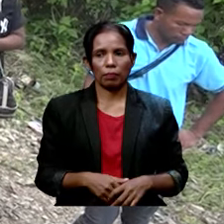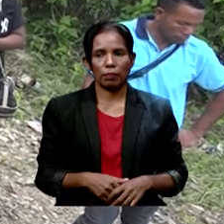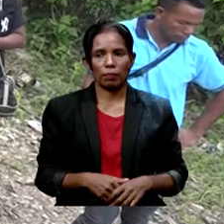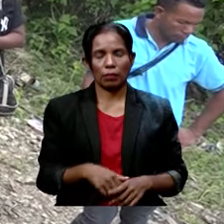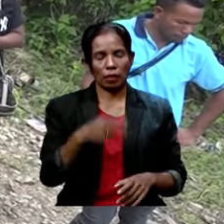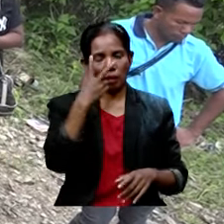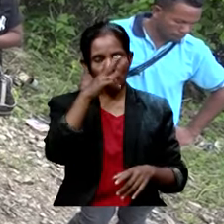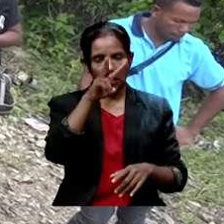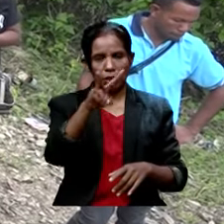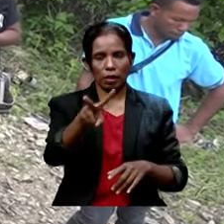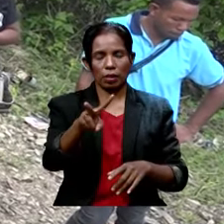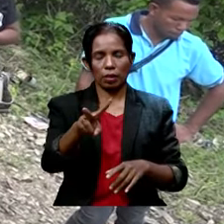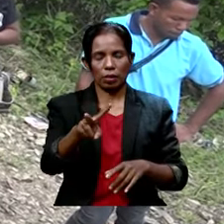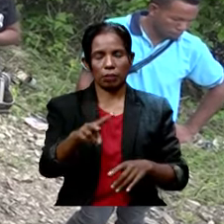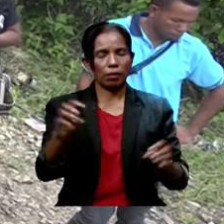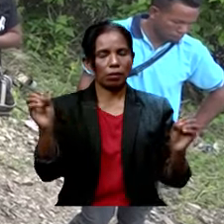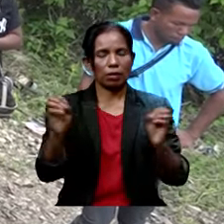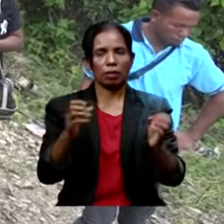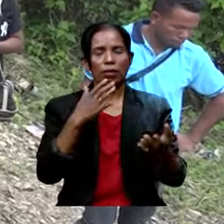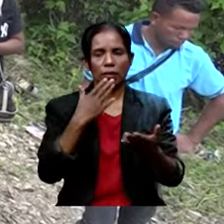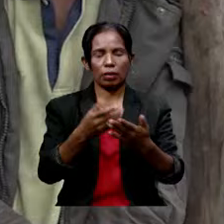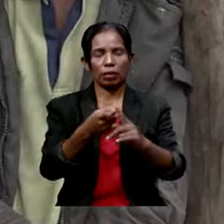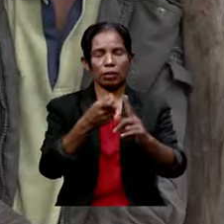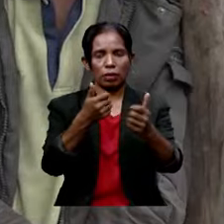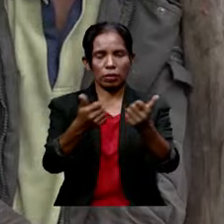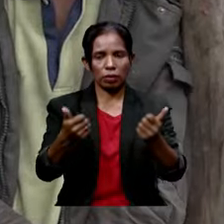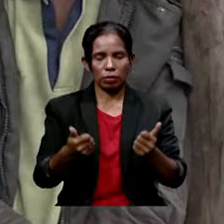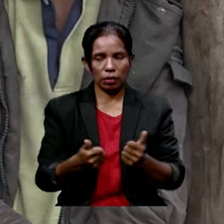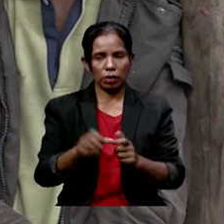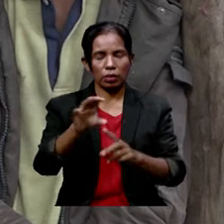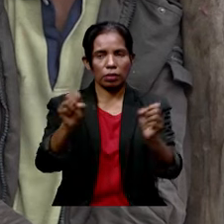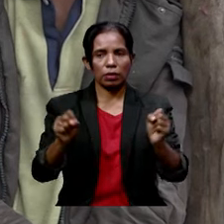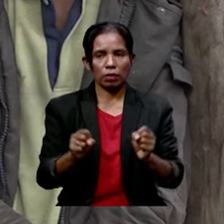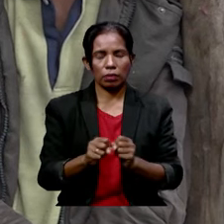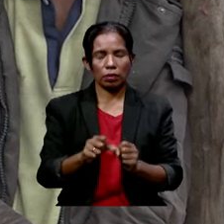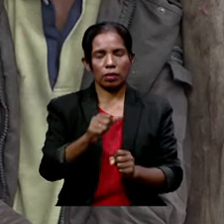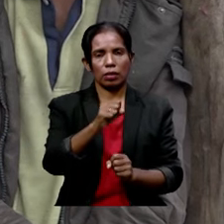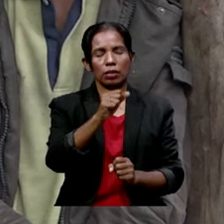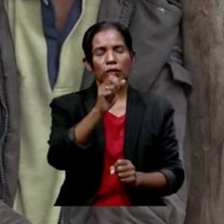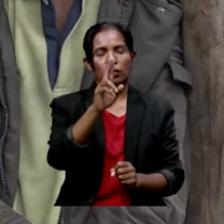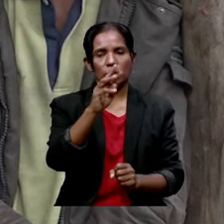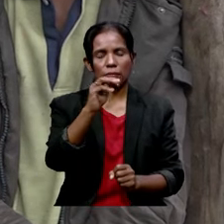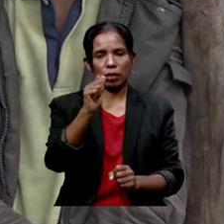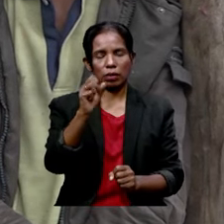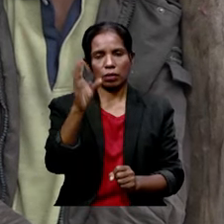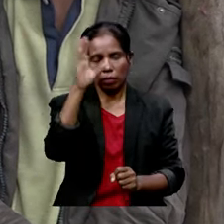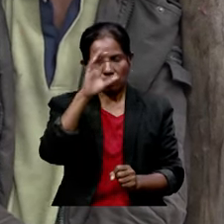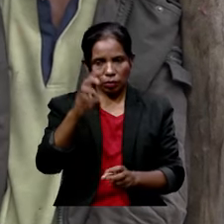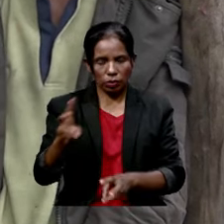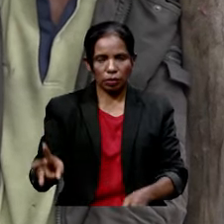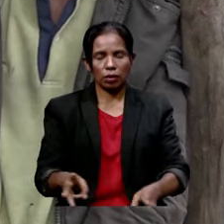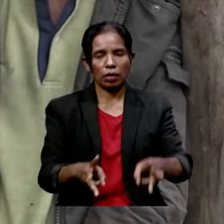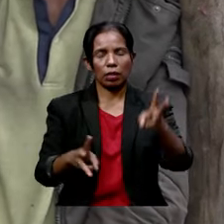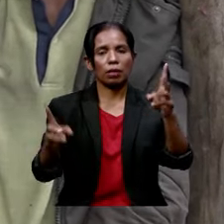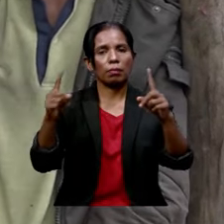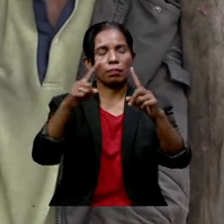Hari ba situasaun ni be makla komfortabel, husi autoridade lokal si fisuku asumau, siramos buka hotu dalam ba